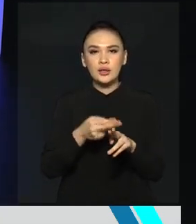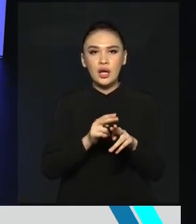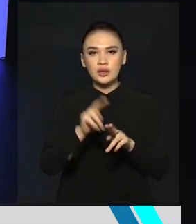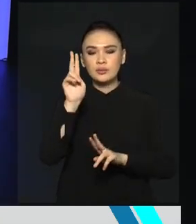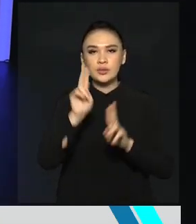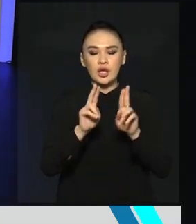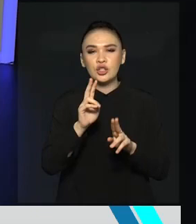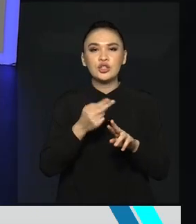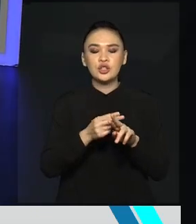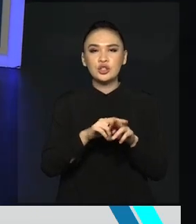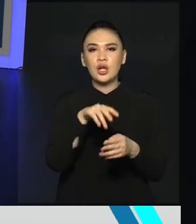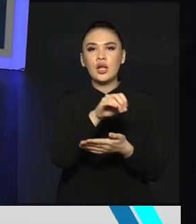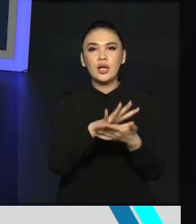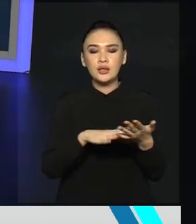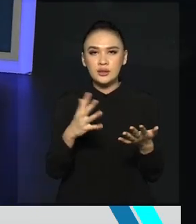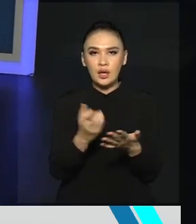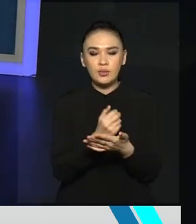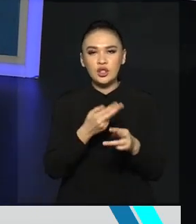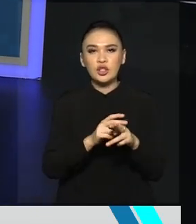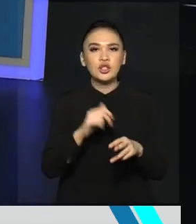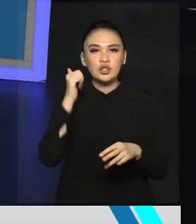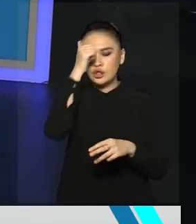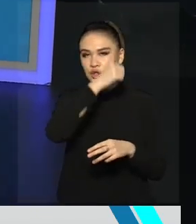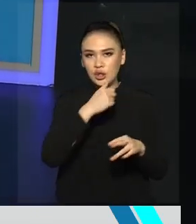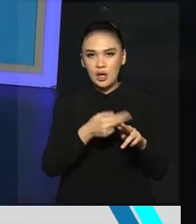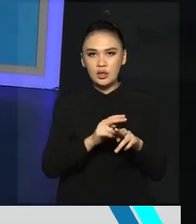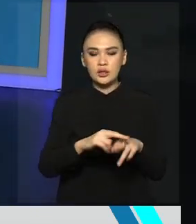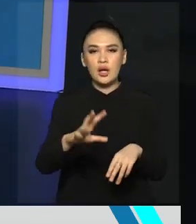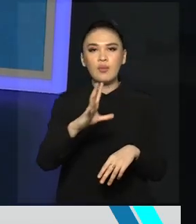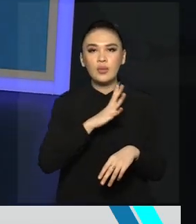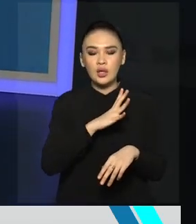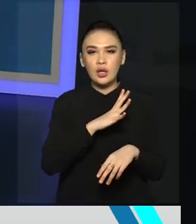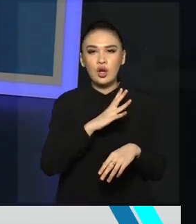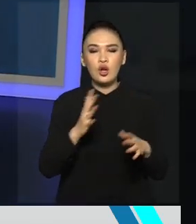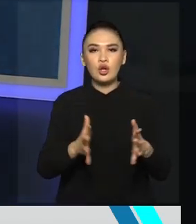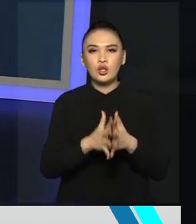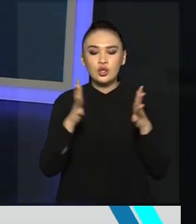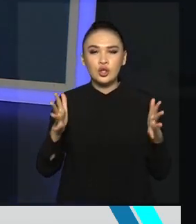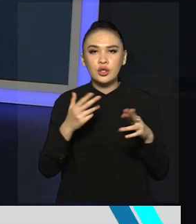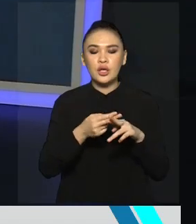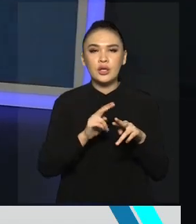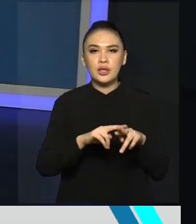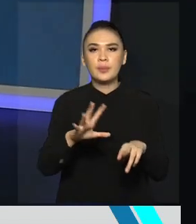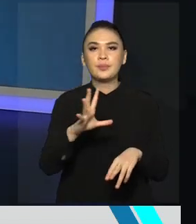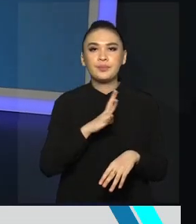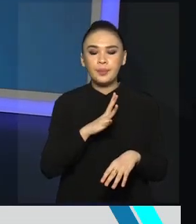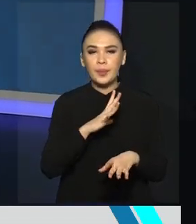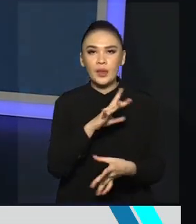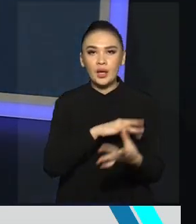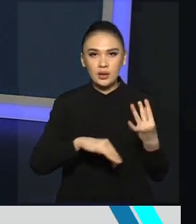айналатын жалғасын табатын, немесе жылдар бойы қордаланып қалған, немесе бізде алдымызда күтіп тұрған үлкен тілге байланысты тәуекелдер айтып